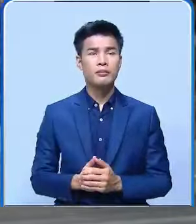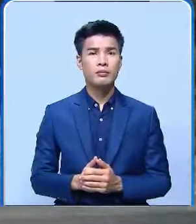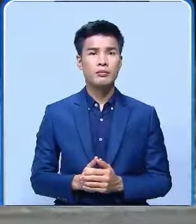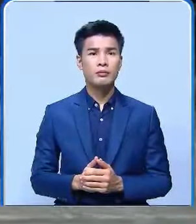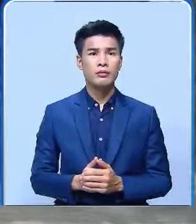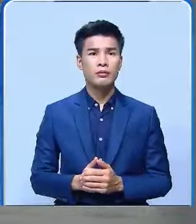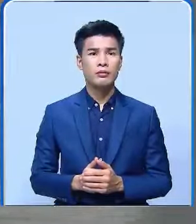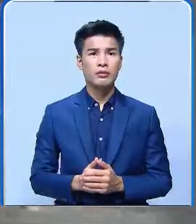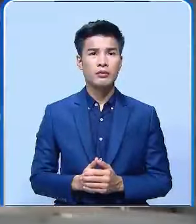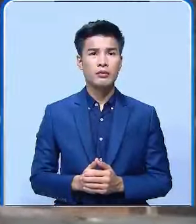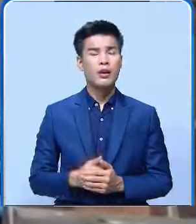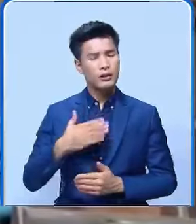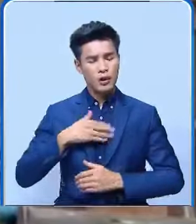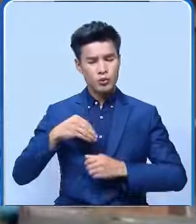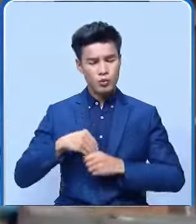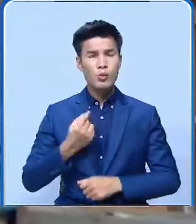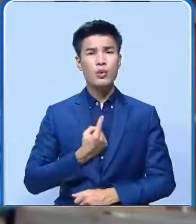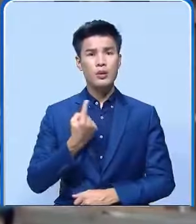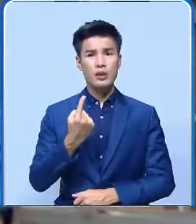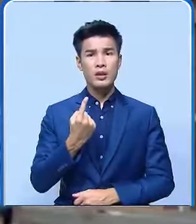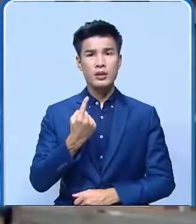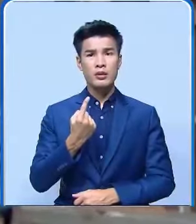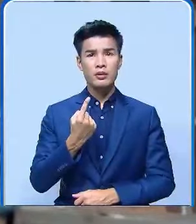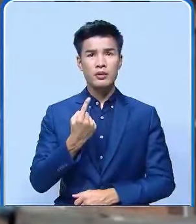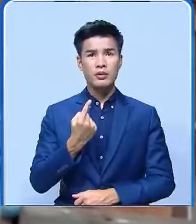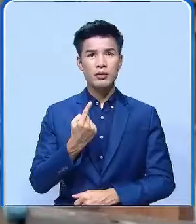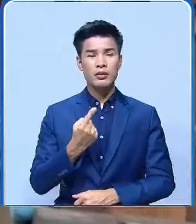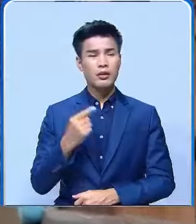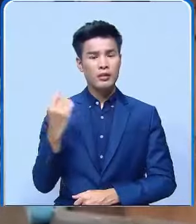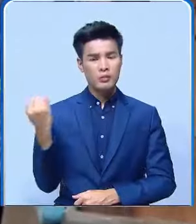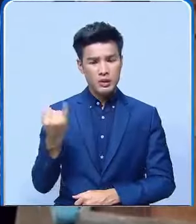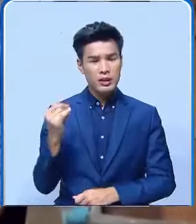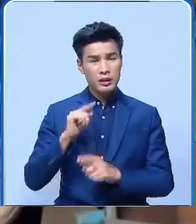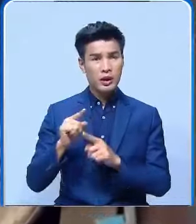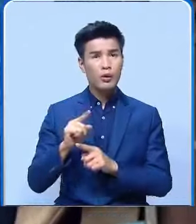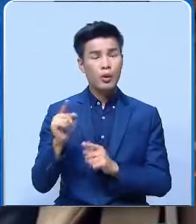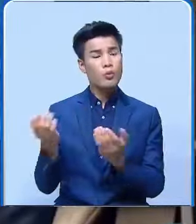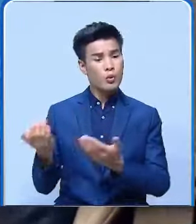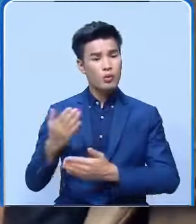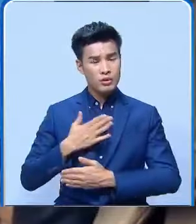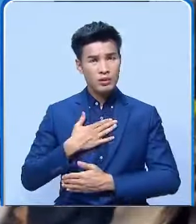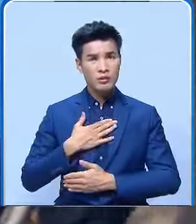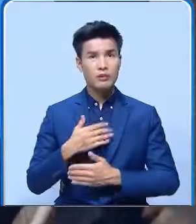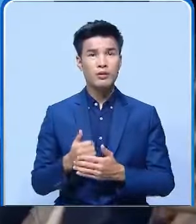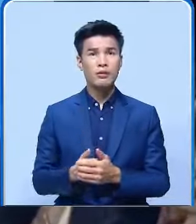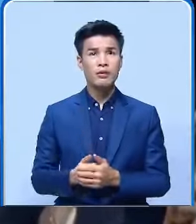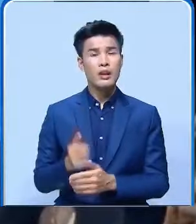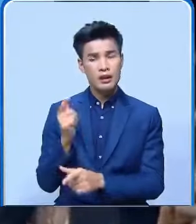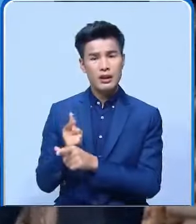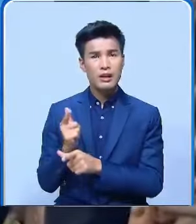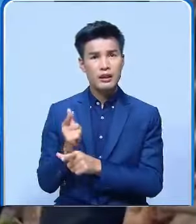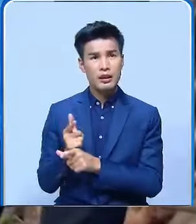แกก็รู้ว่าฉันอยู่ทัวร์คนเดียวเนี่ยจะช่วยจะดีมันไงกันลูกเลี้ยงมาตั้งตีนหม